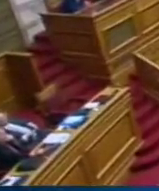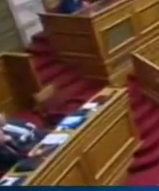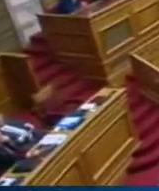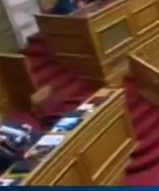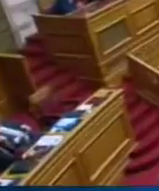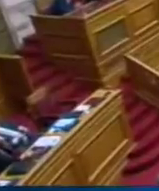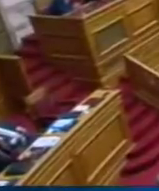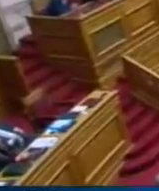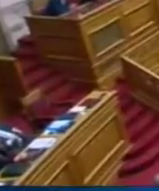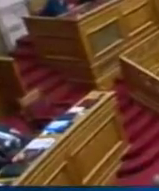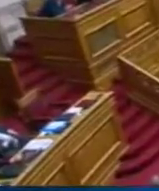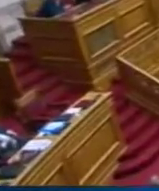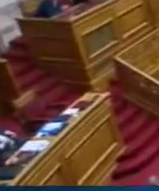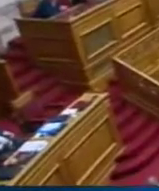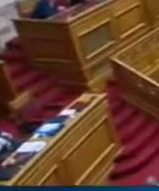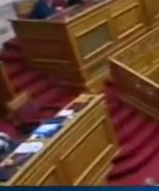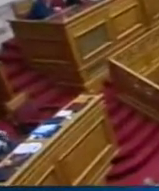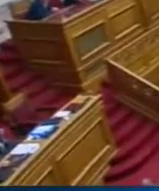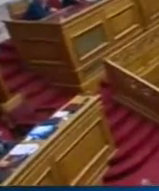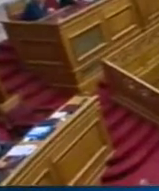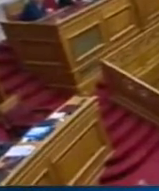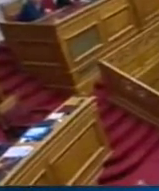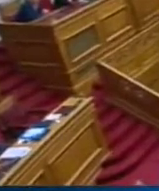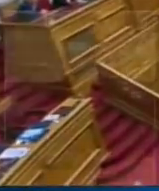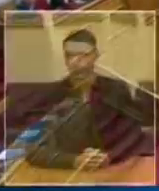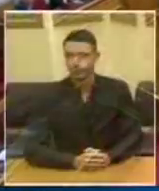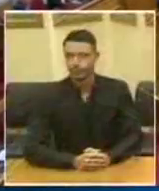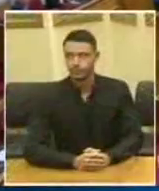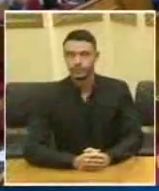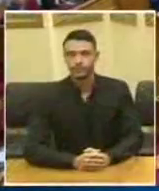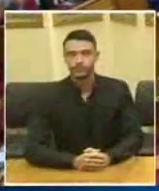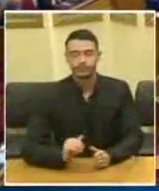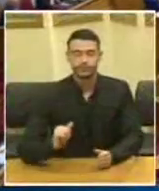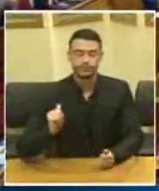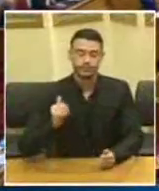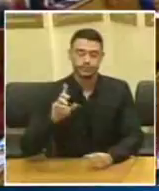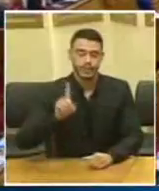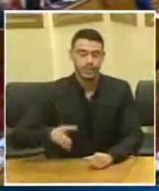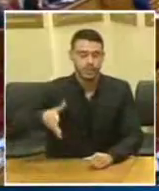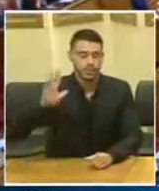μου κάνατε και παρατήρηση.